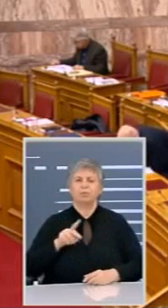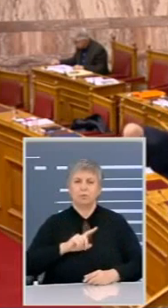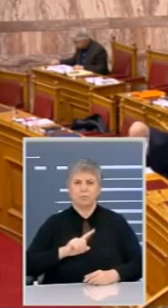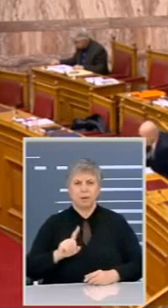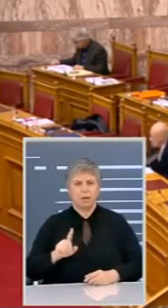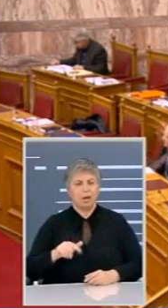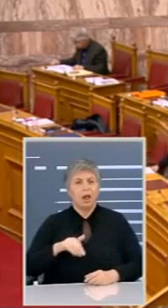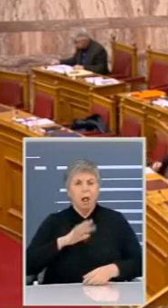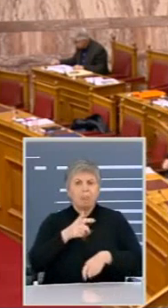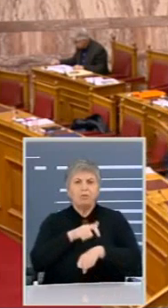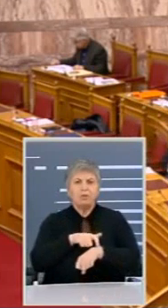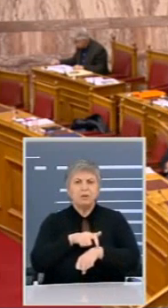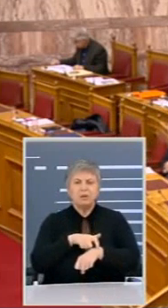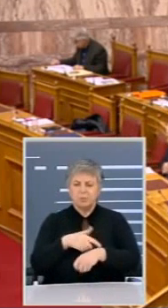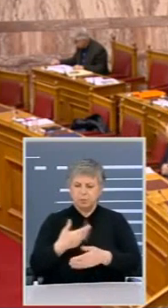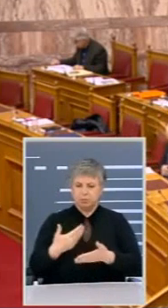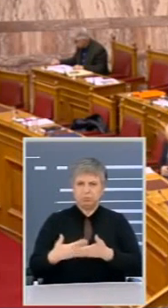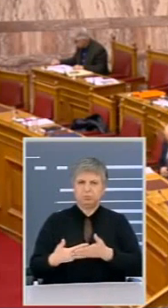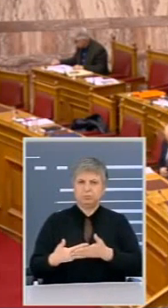κάτι τέτοιο.